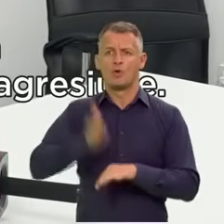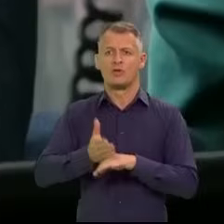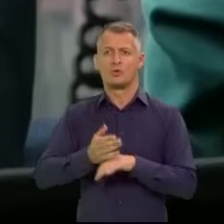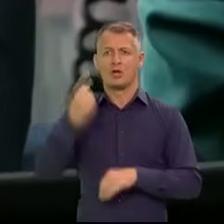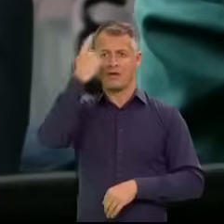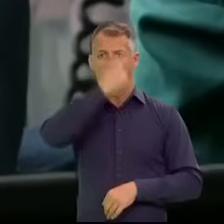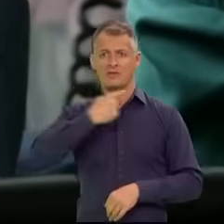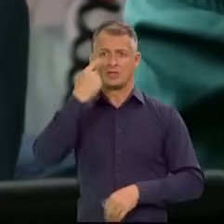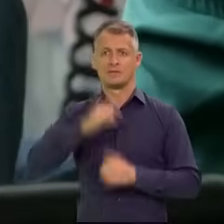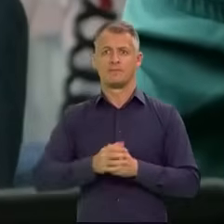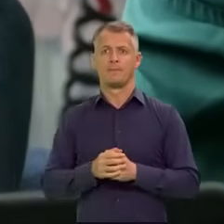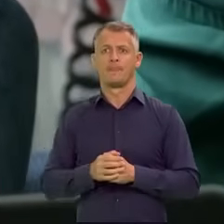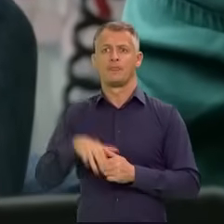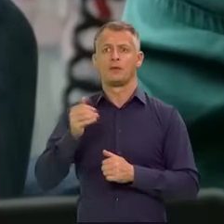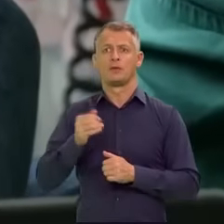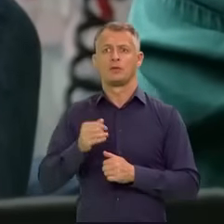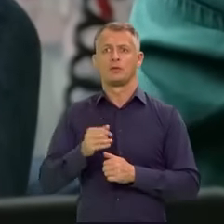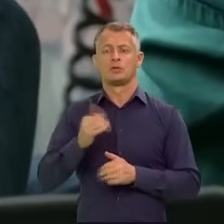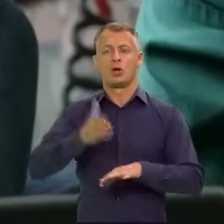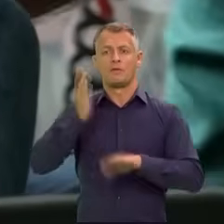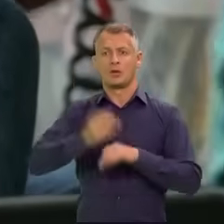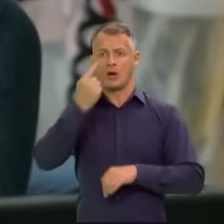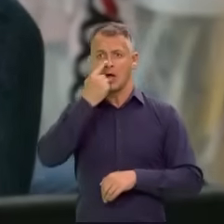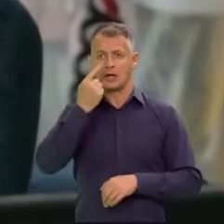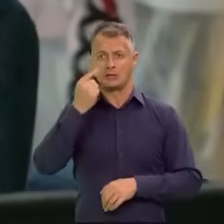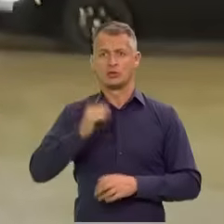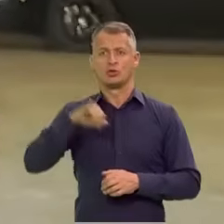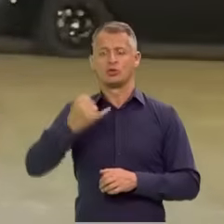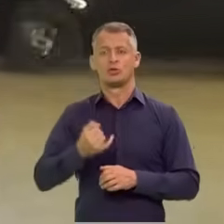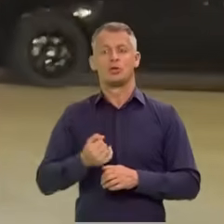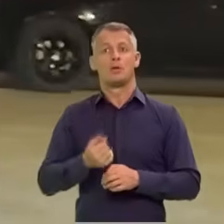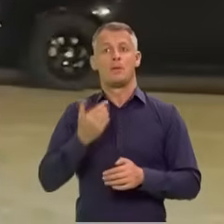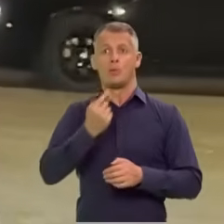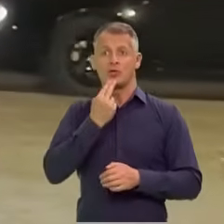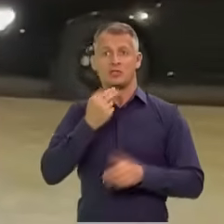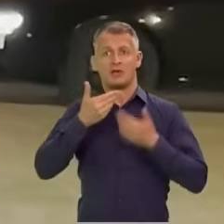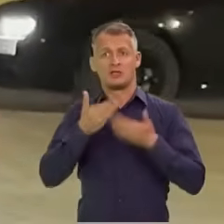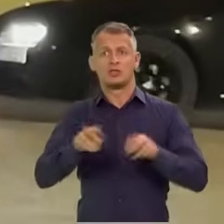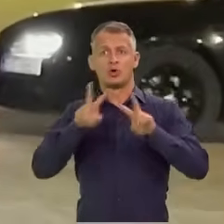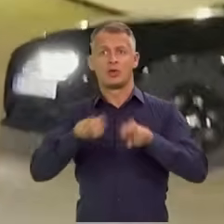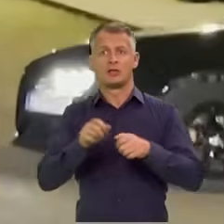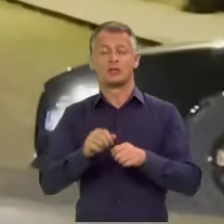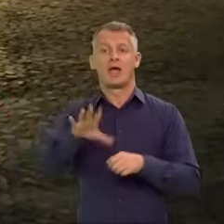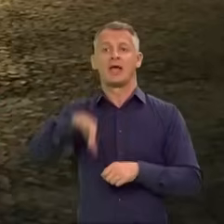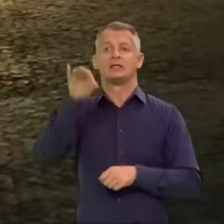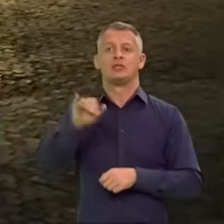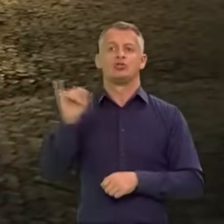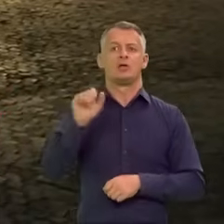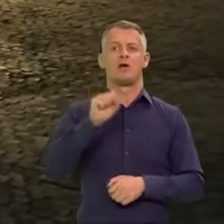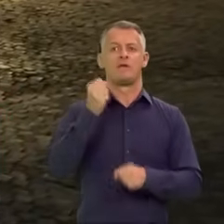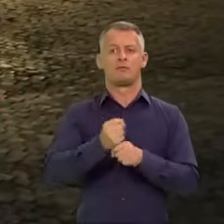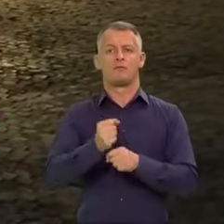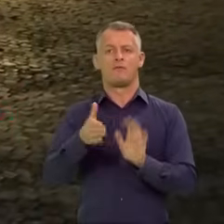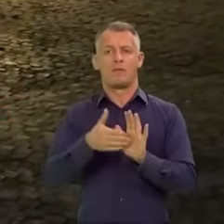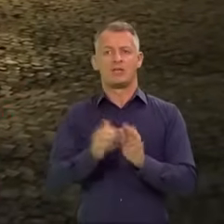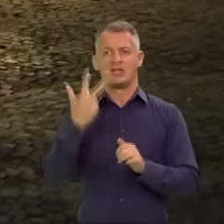agresiune, prezenta o fractură de piramidă nasală cu înfundare și deviere. Polițiștii au deschis o anchetă și i-au identificat pe cei trei